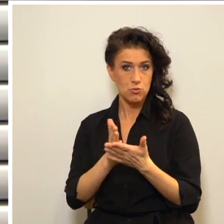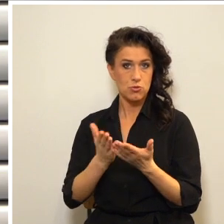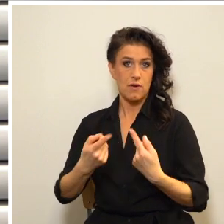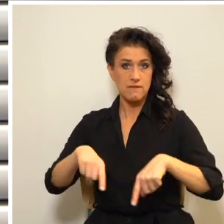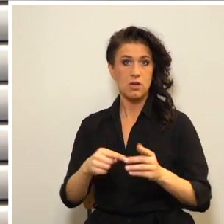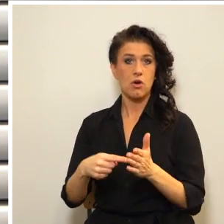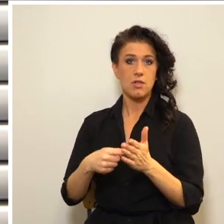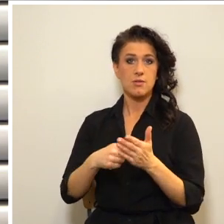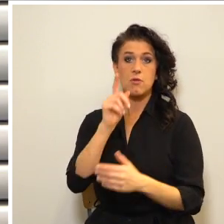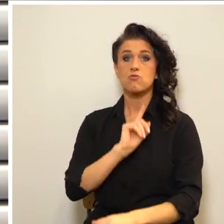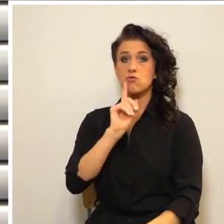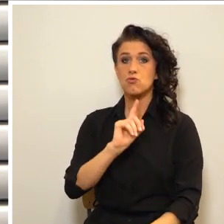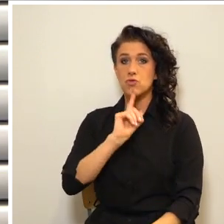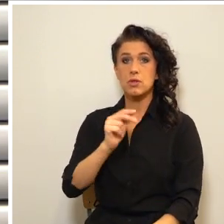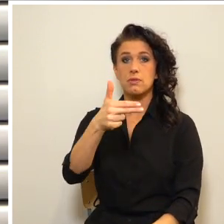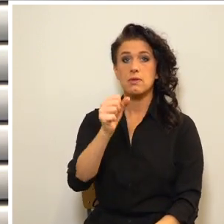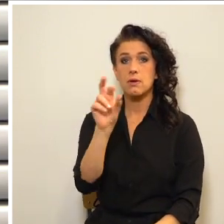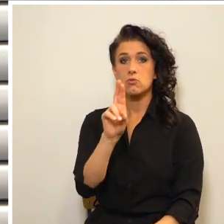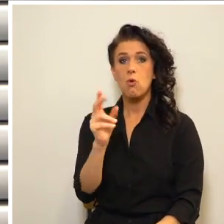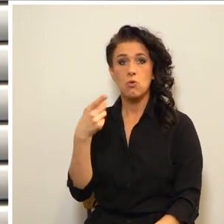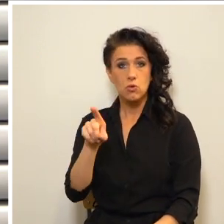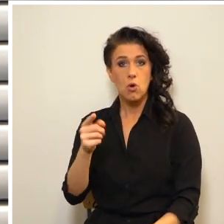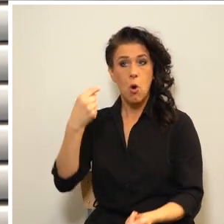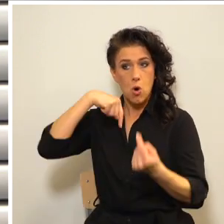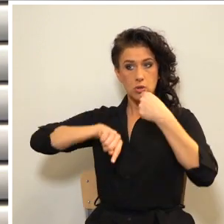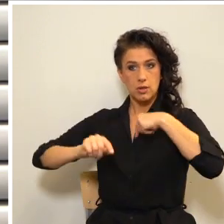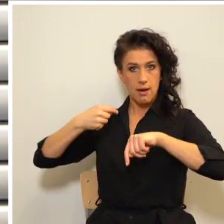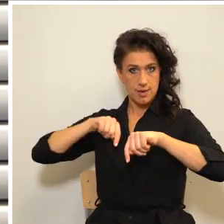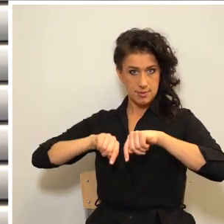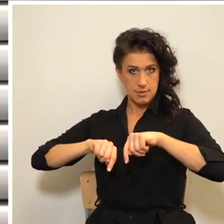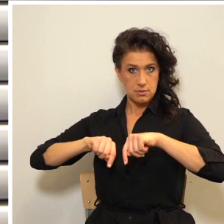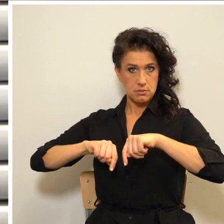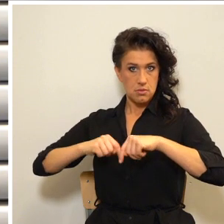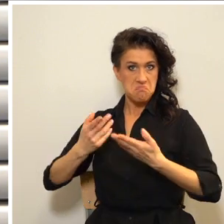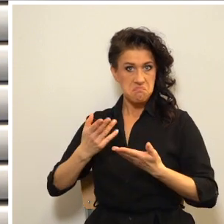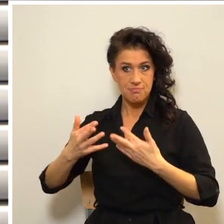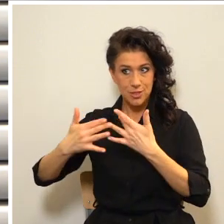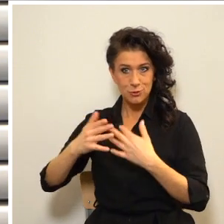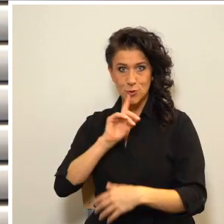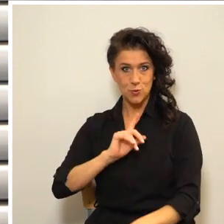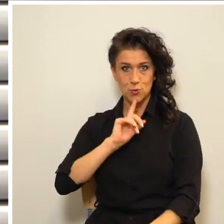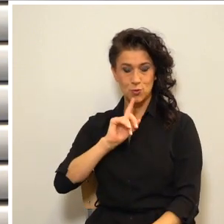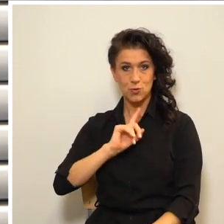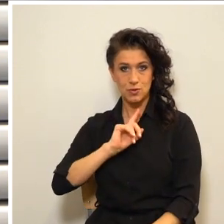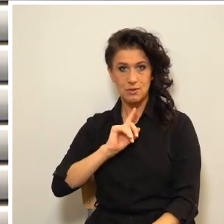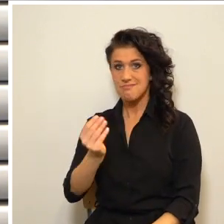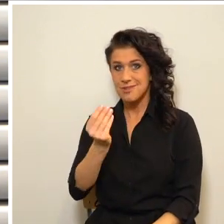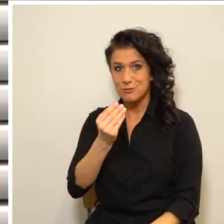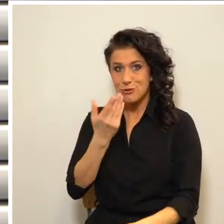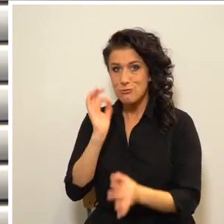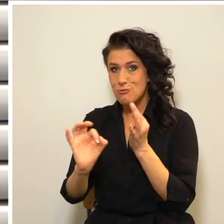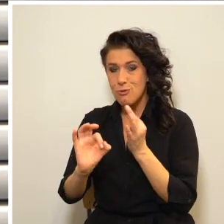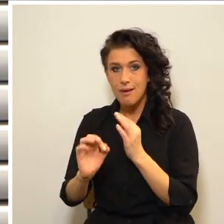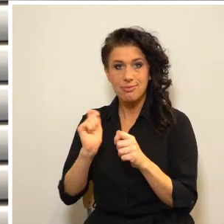stworzenia sztucznego narządu albo narządu który będzie prawie sztuczny na razie się jeszcze do końca to nie